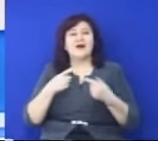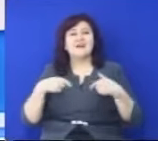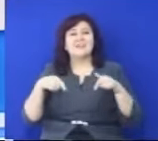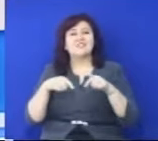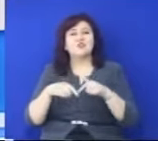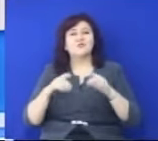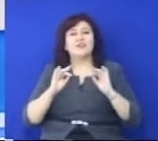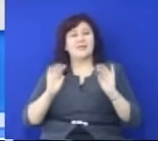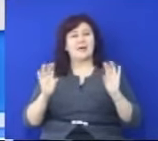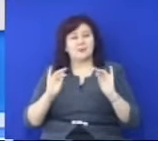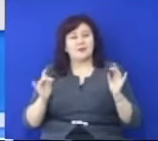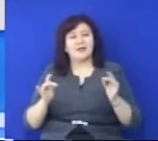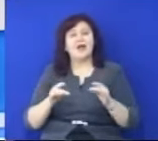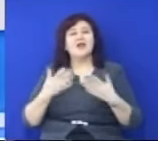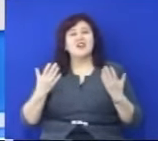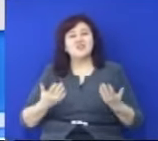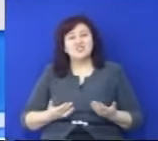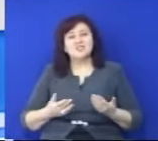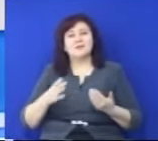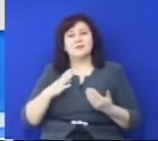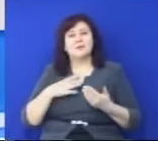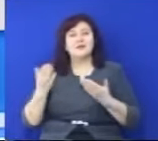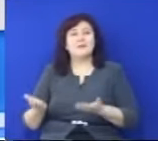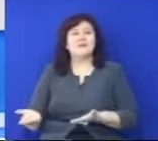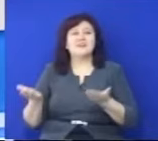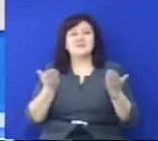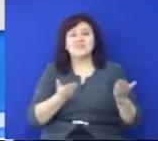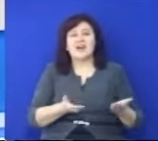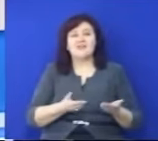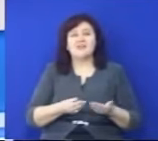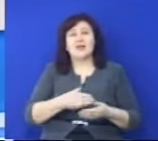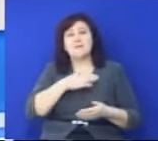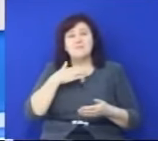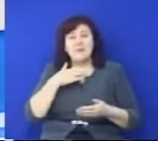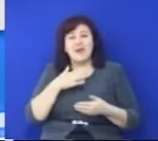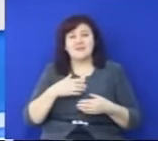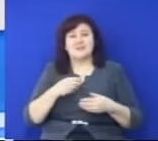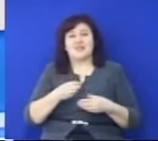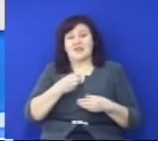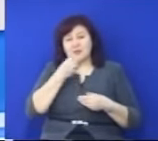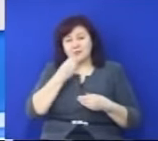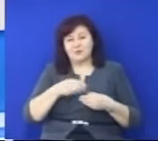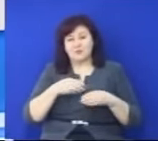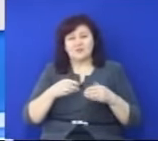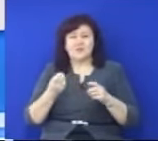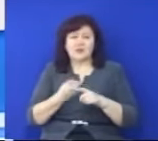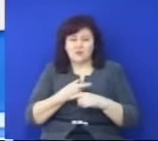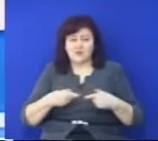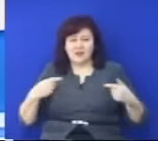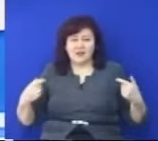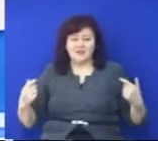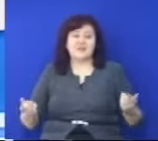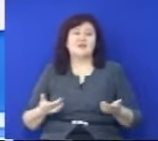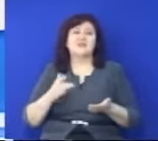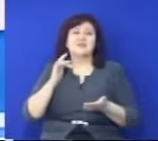өтті. Тұрғындарға қолжетімді бағамен жылқы, сиыр, қой еттерімен көкөніс ұсынылды. Ауыл шаруашылық жәрмеңкесі демалыс күндері сауда